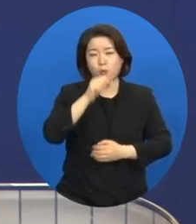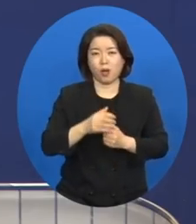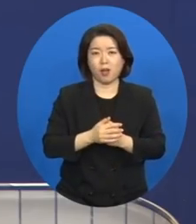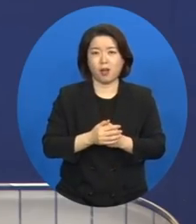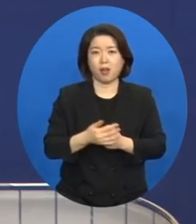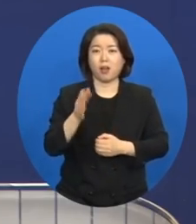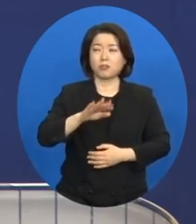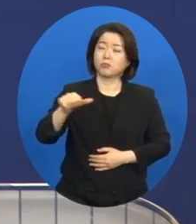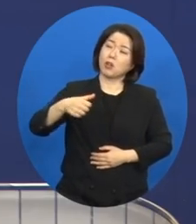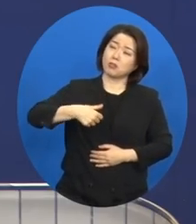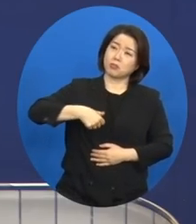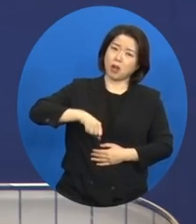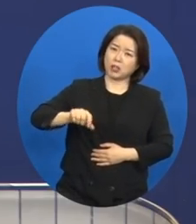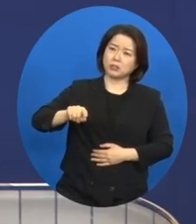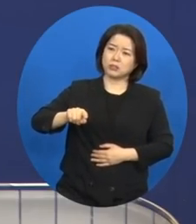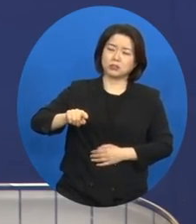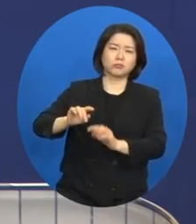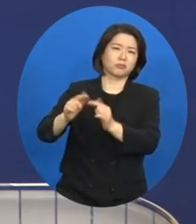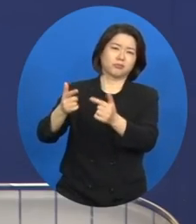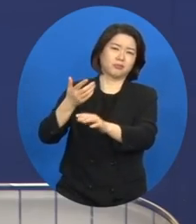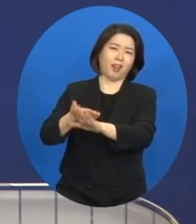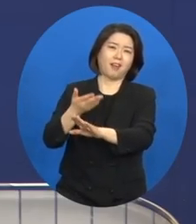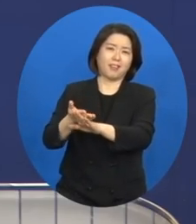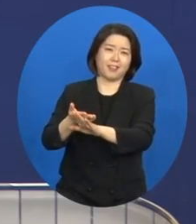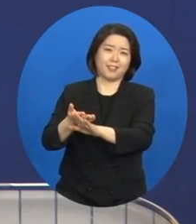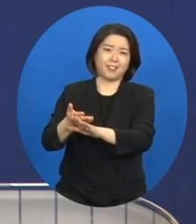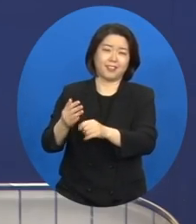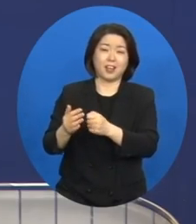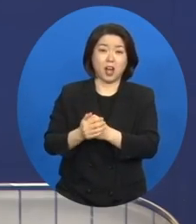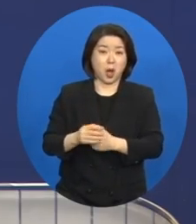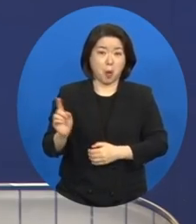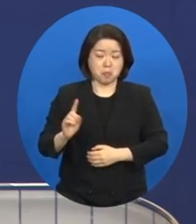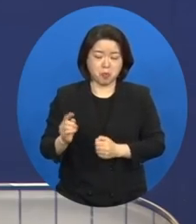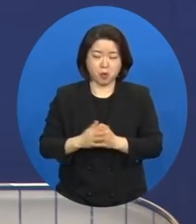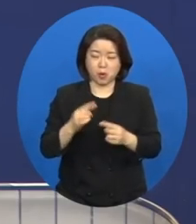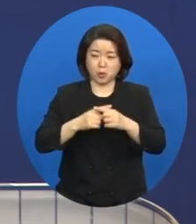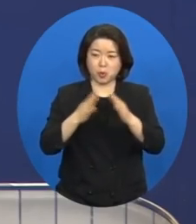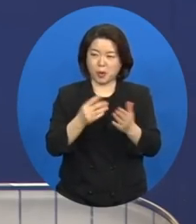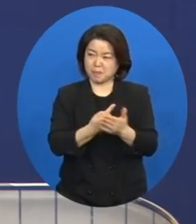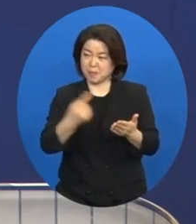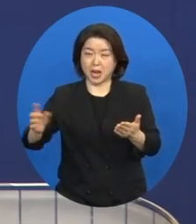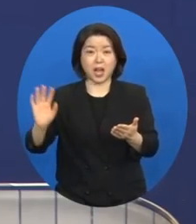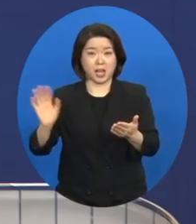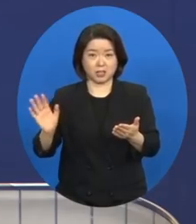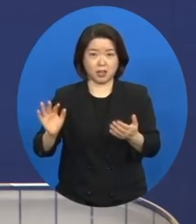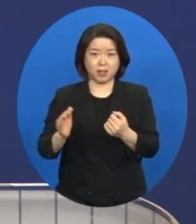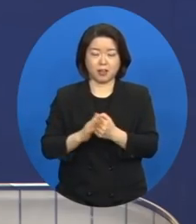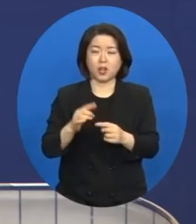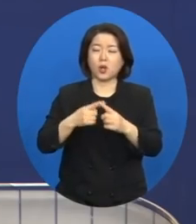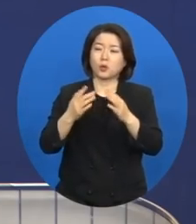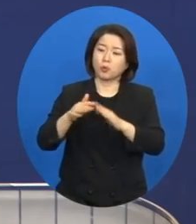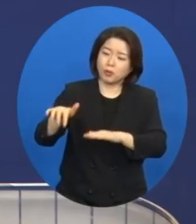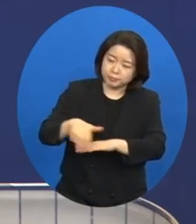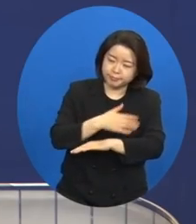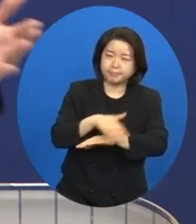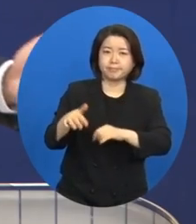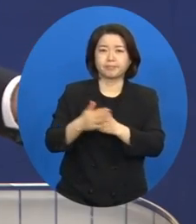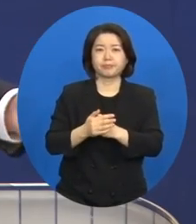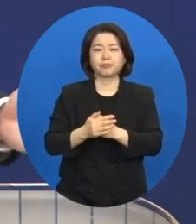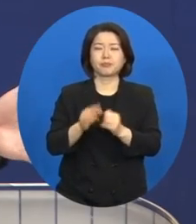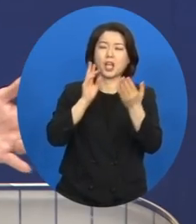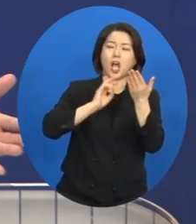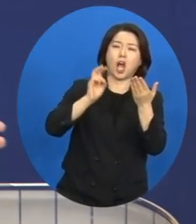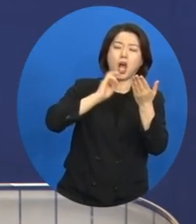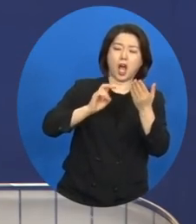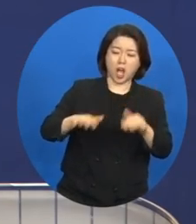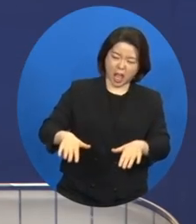아들은 꼭 그렇다고 볼 수는 없었습니다. 그렇다고 뭐 교회에 떠난 것은 아닙니다. 교회에 나왔습니다. 심지어 성가대원, 어렸을